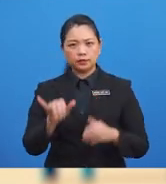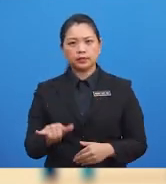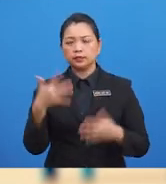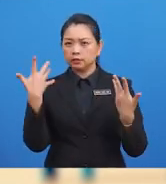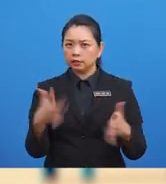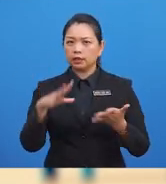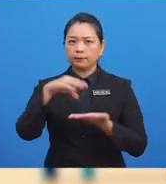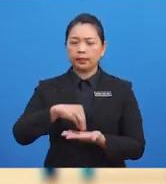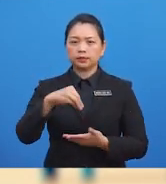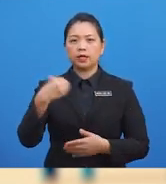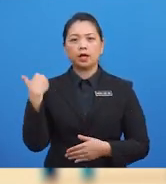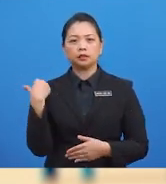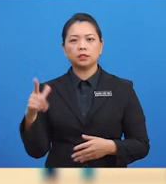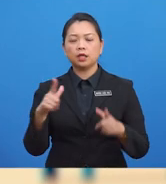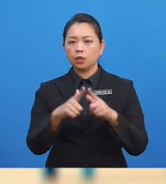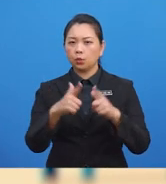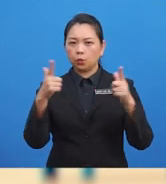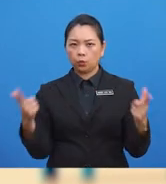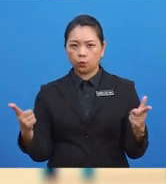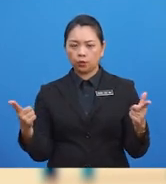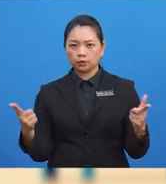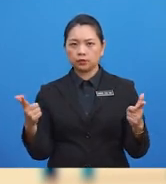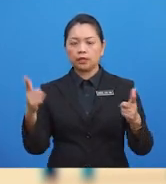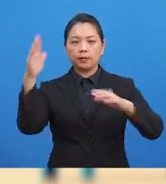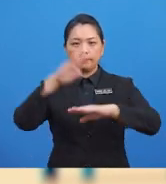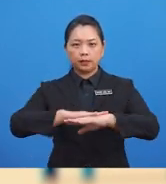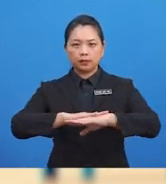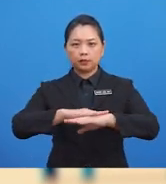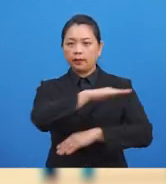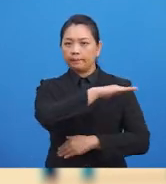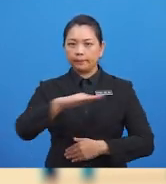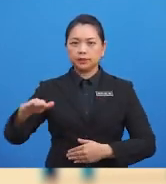kita pelajari adalah luas terhadap paksi X.